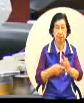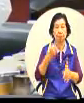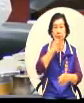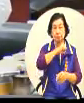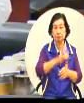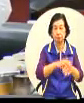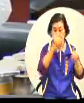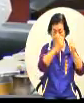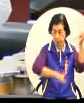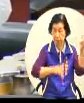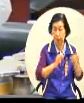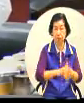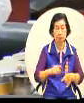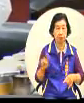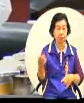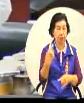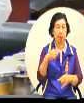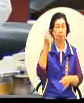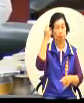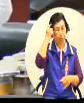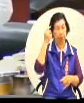源头的真相，